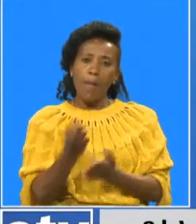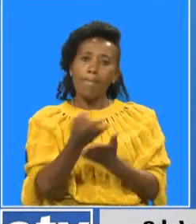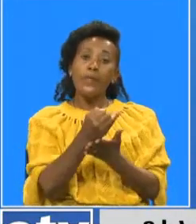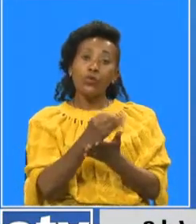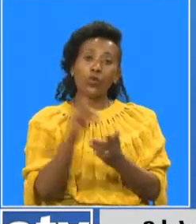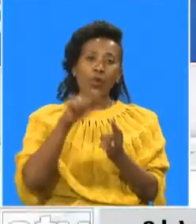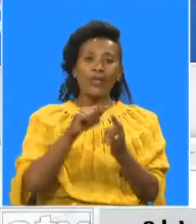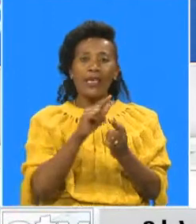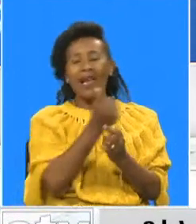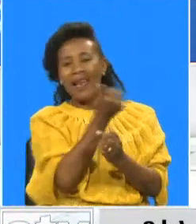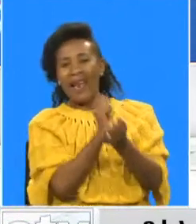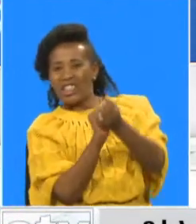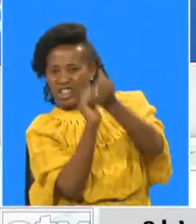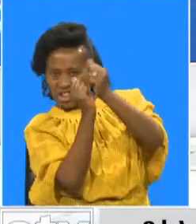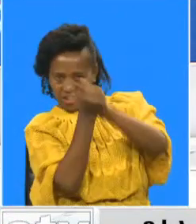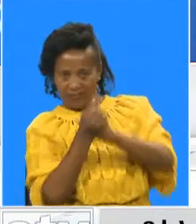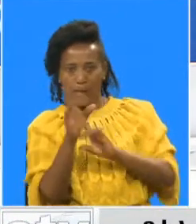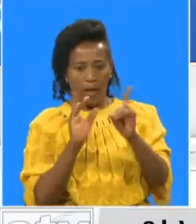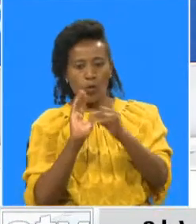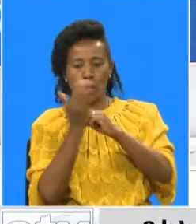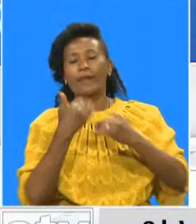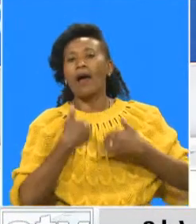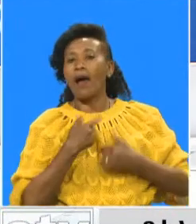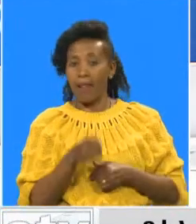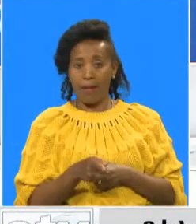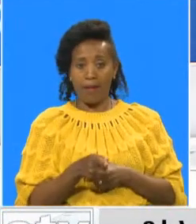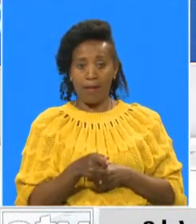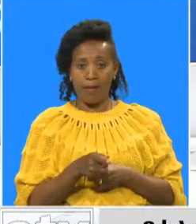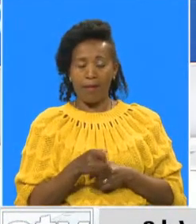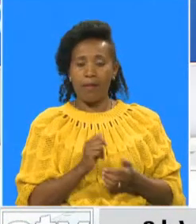ፕሮዳክቱን ወደ ሌላ ሺፍት የማድረግ አይነት ሁኔታዎች የሚታዩበት ሁኔታ አለ።